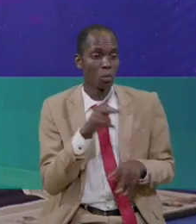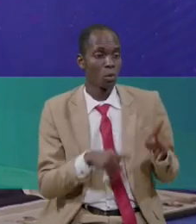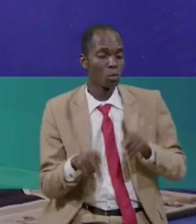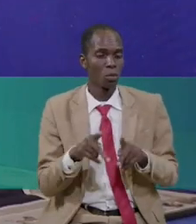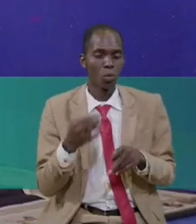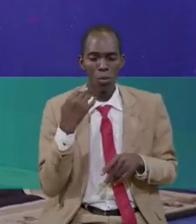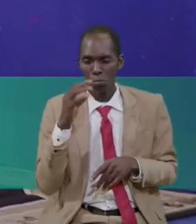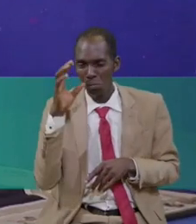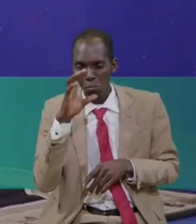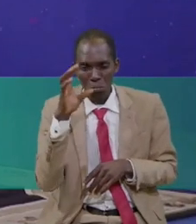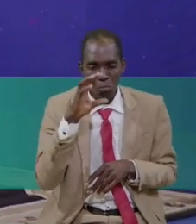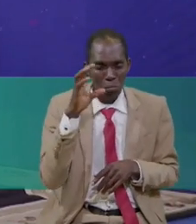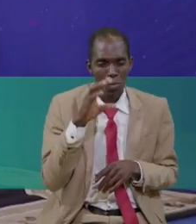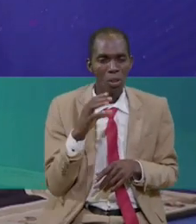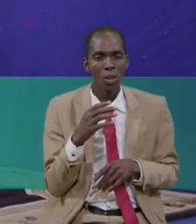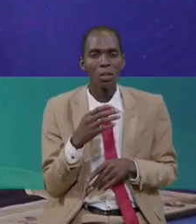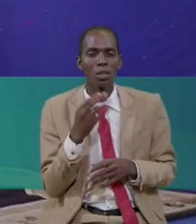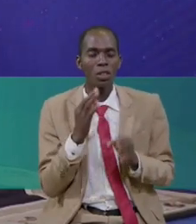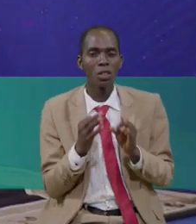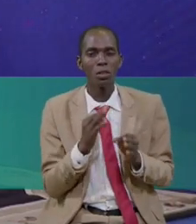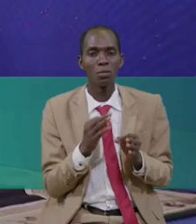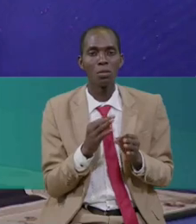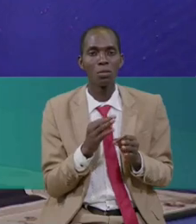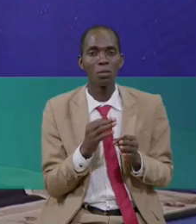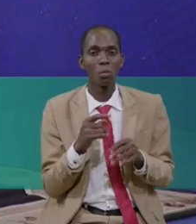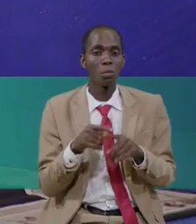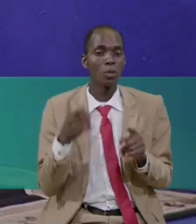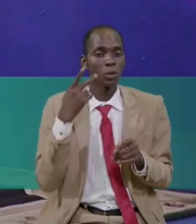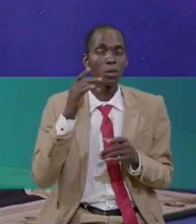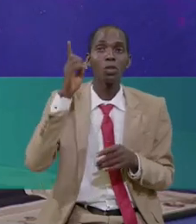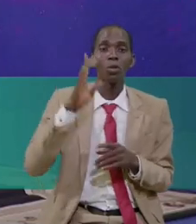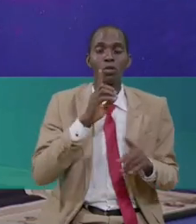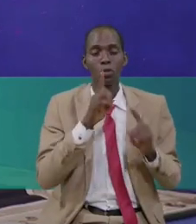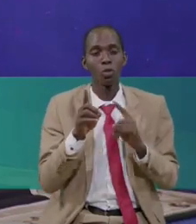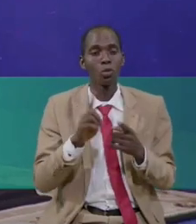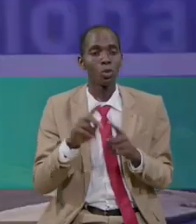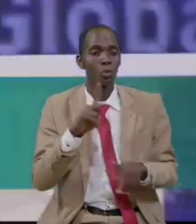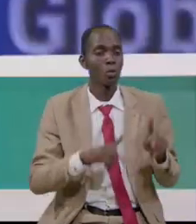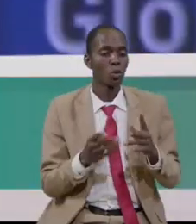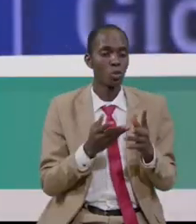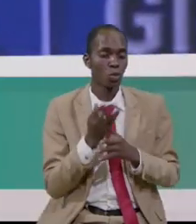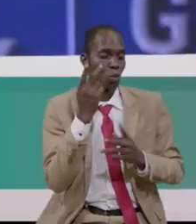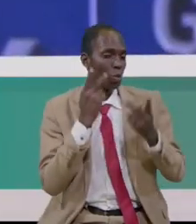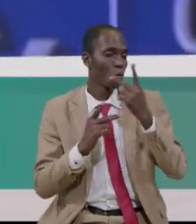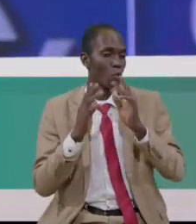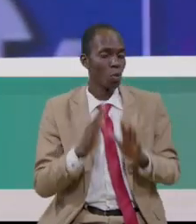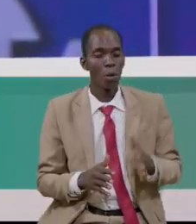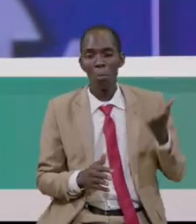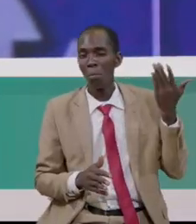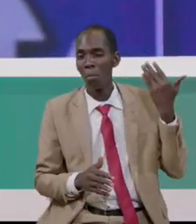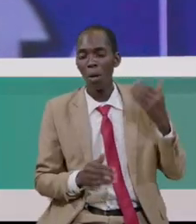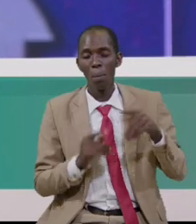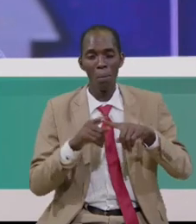pas. Il dit qu'il a parlé au Père, pas ses prophètes, mais maintenant, dans ces derniers jours, il nous